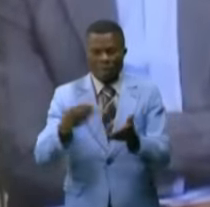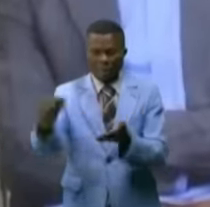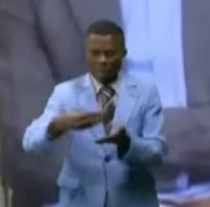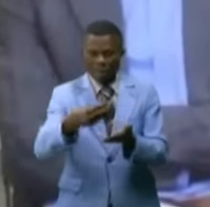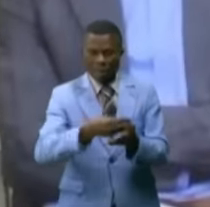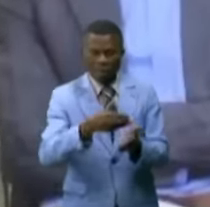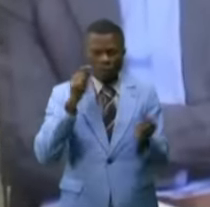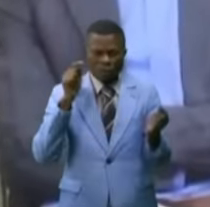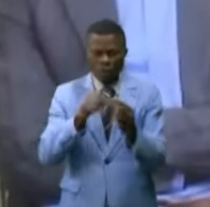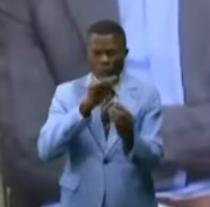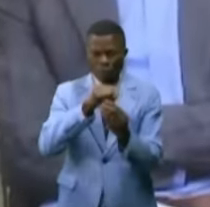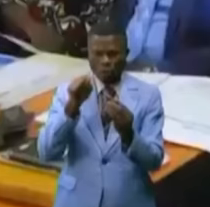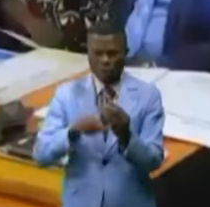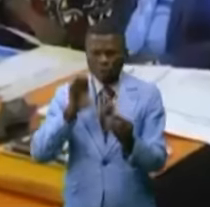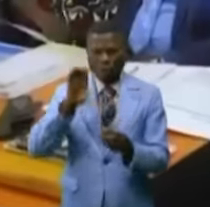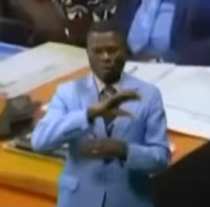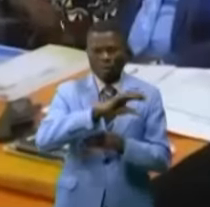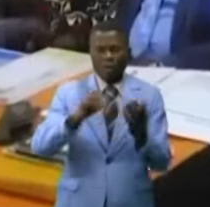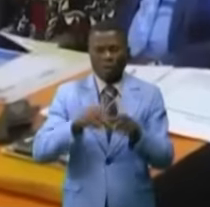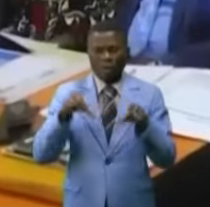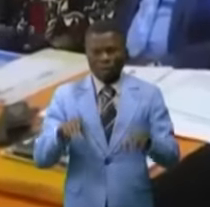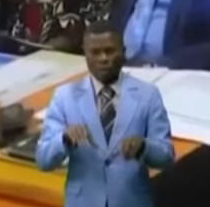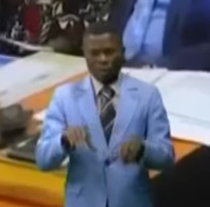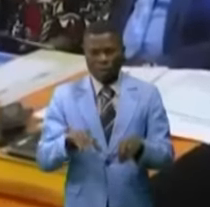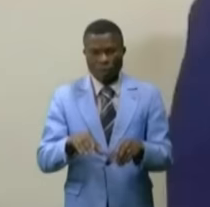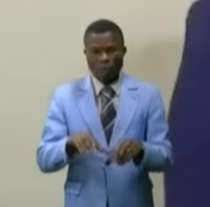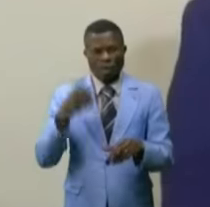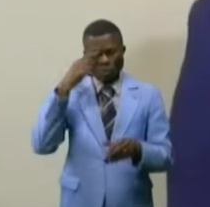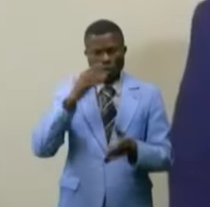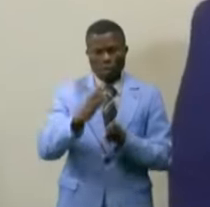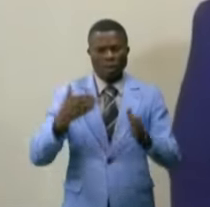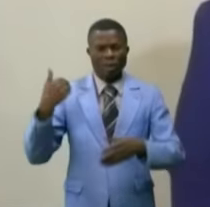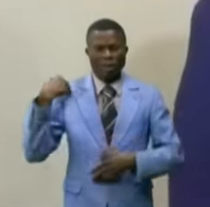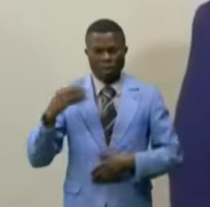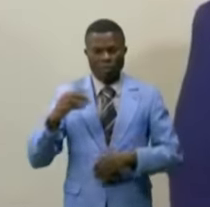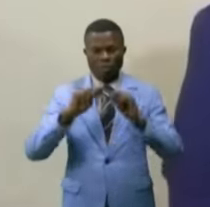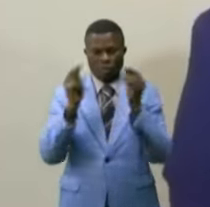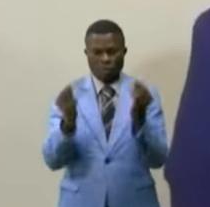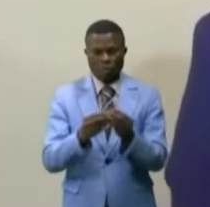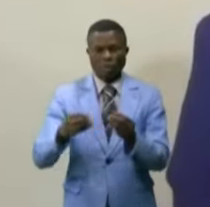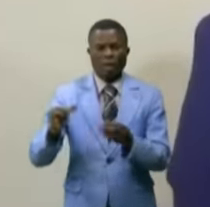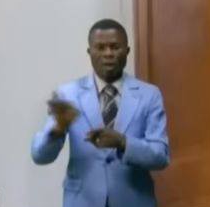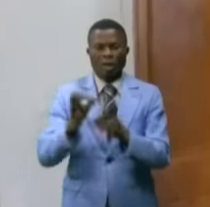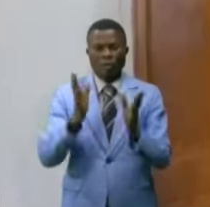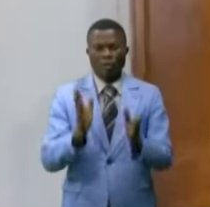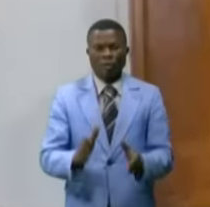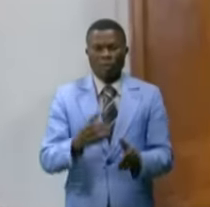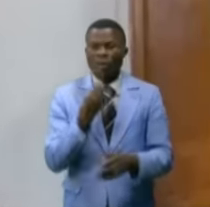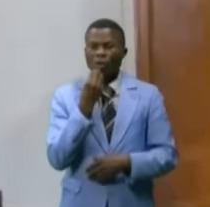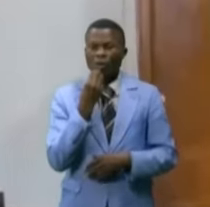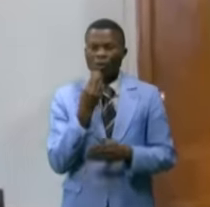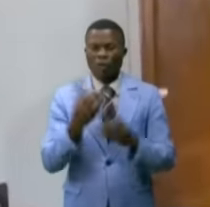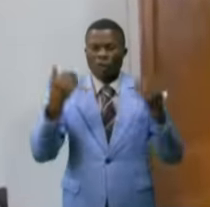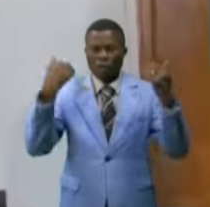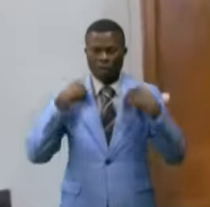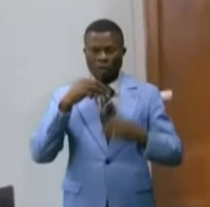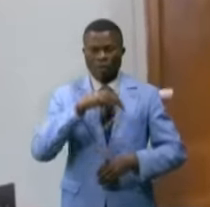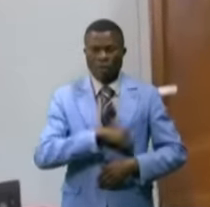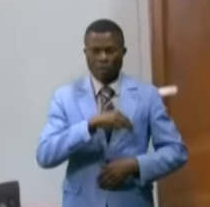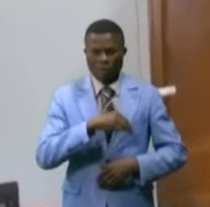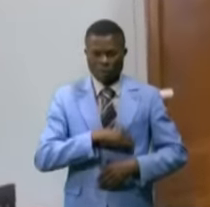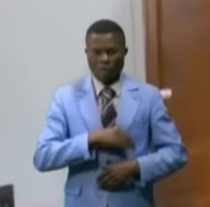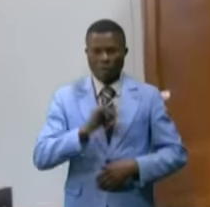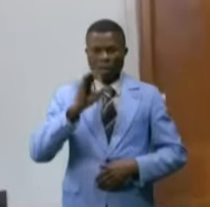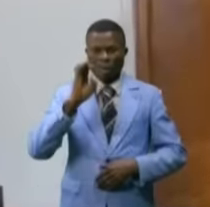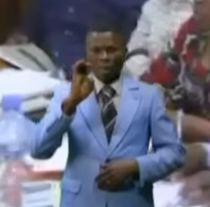leur comptabilisation à la Banque Centrale du Congo au compte général du Trésor. Une délégation de formateurs dont à la tête l'inspecteur chef des missions Iluta Ekofo venu